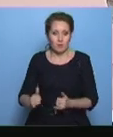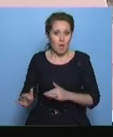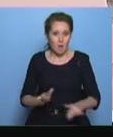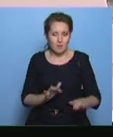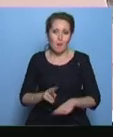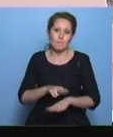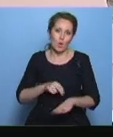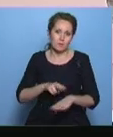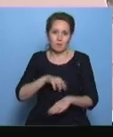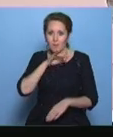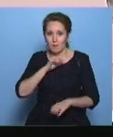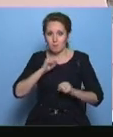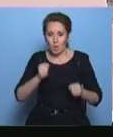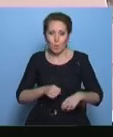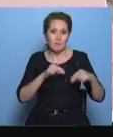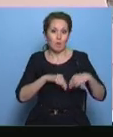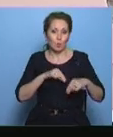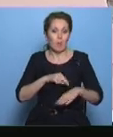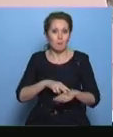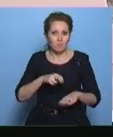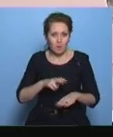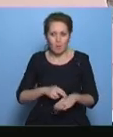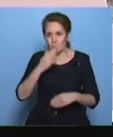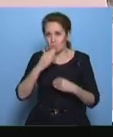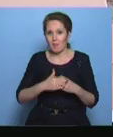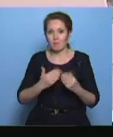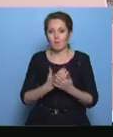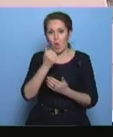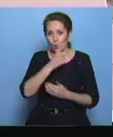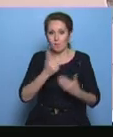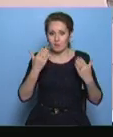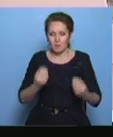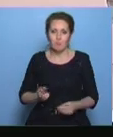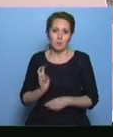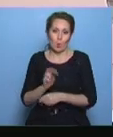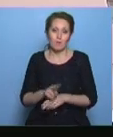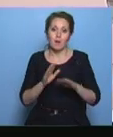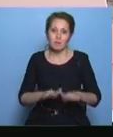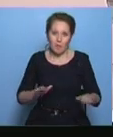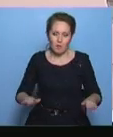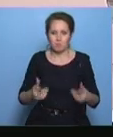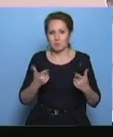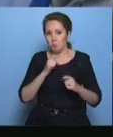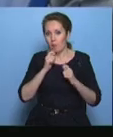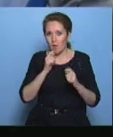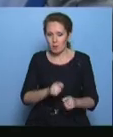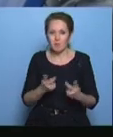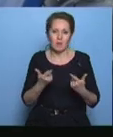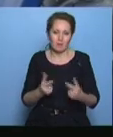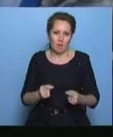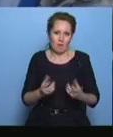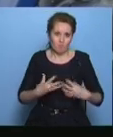МВД и члены общественного совета в предновогодние дни с подарками приходят к детям, в семьях которых не все благополучно. А в этом